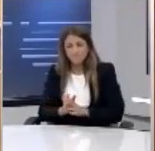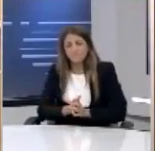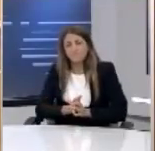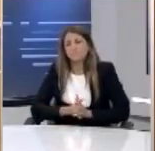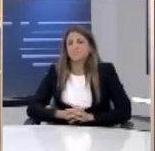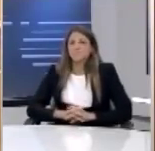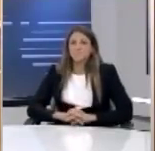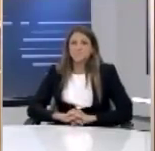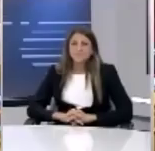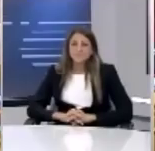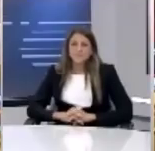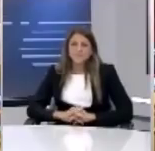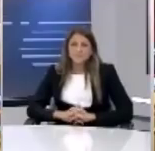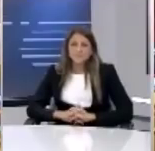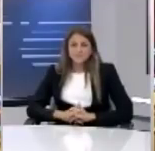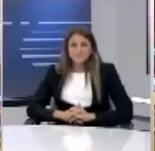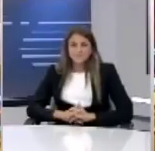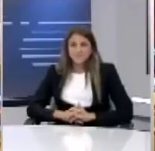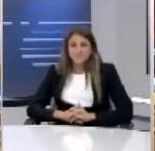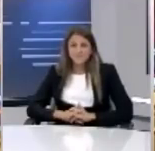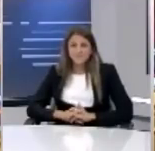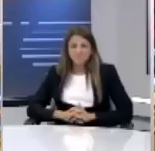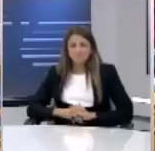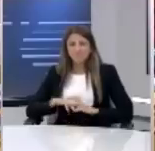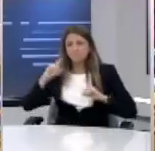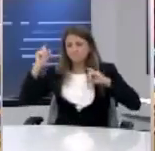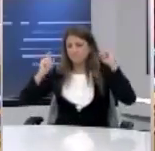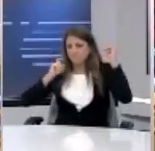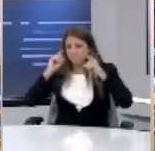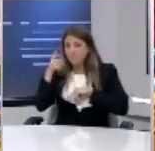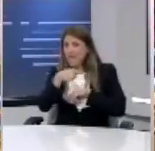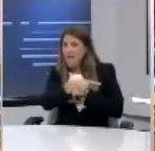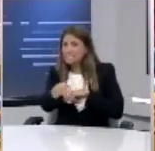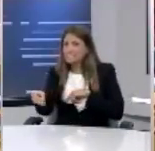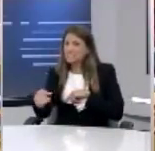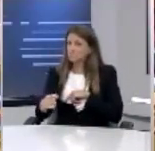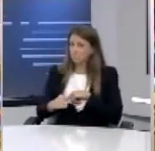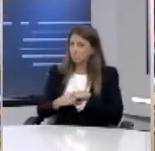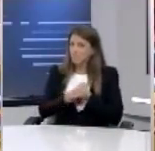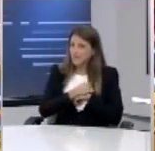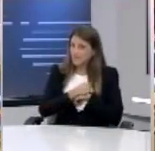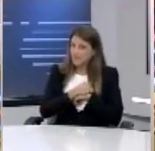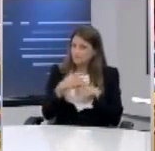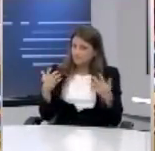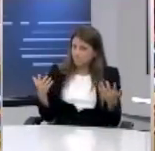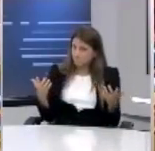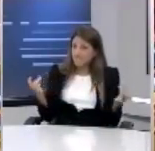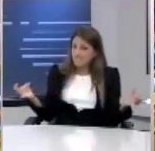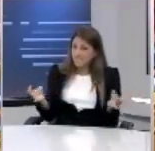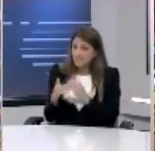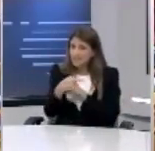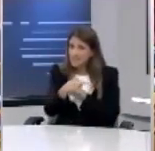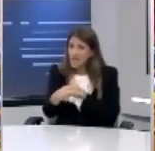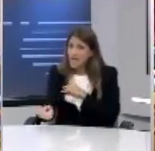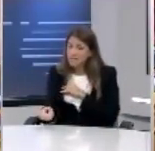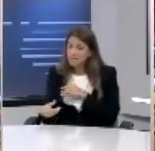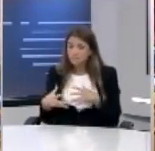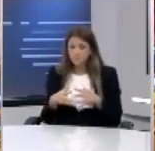Και το ερώτημα είναι εσείς αν πιστεύετε ότι αν είσαστε πιο σιωπηλοί, αν μιλάτε